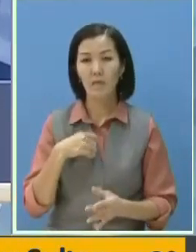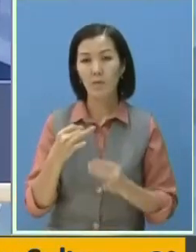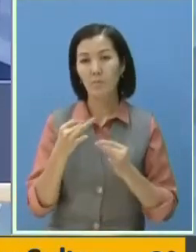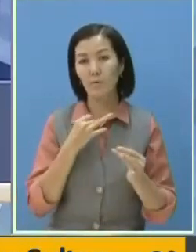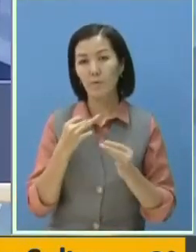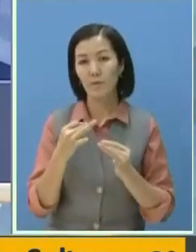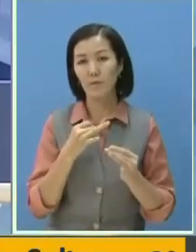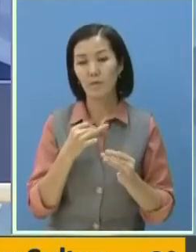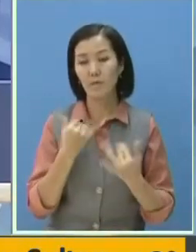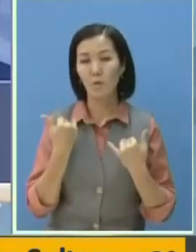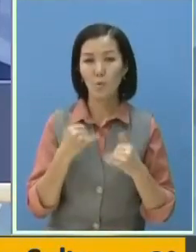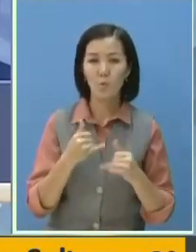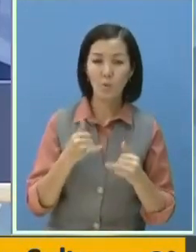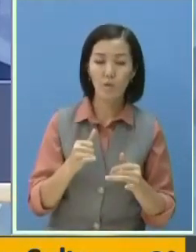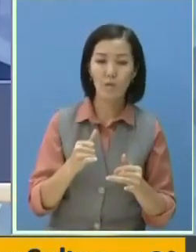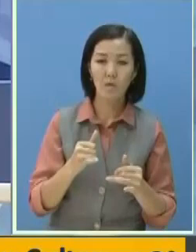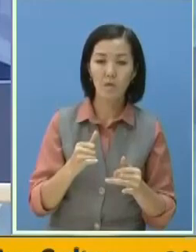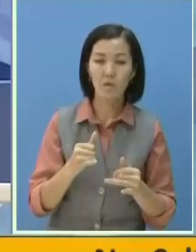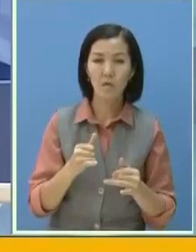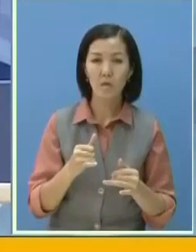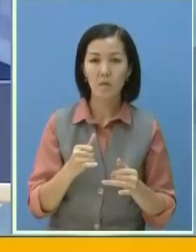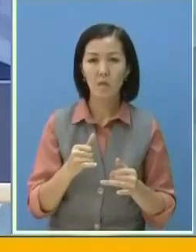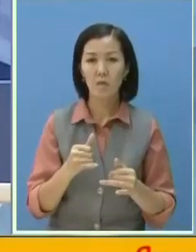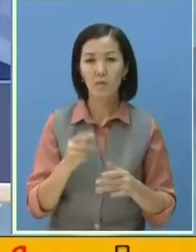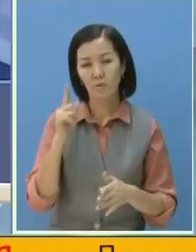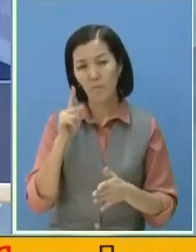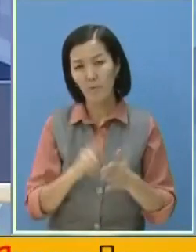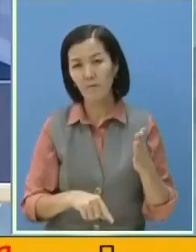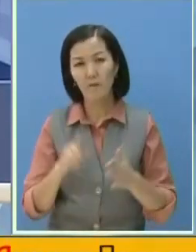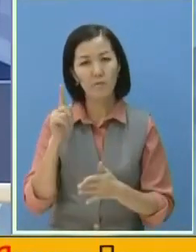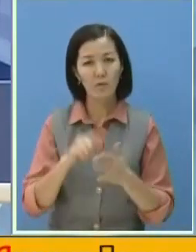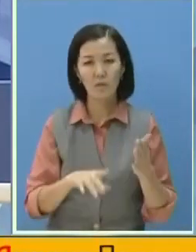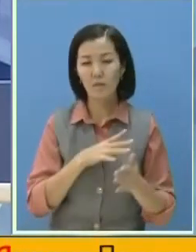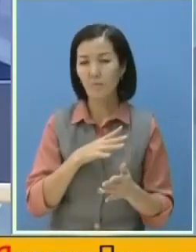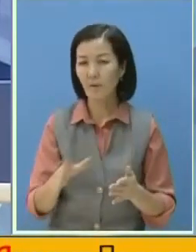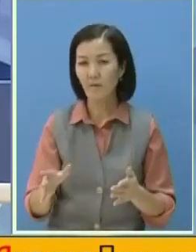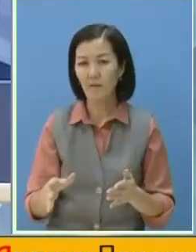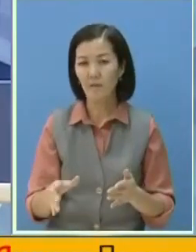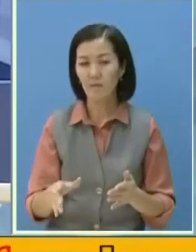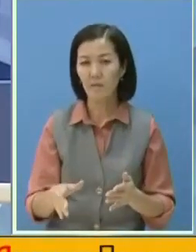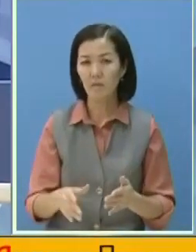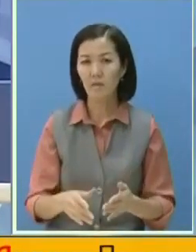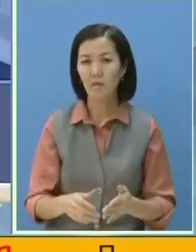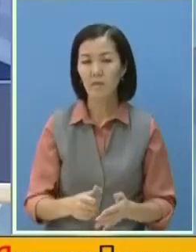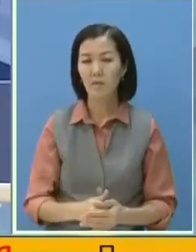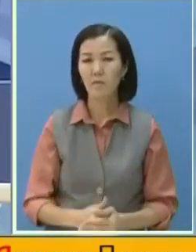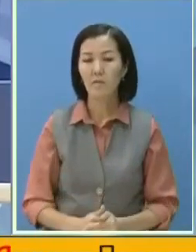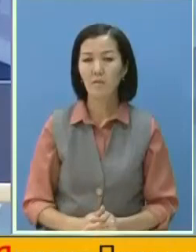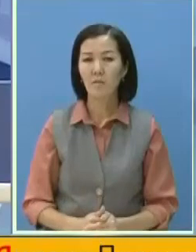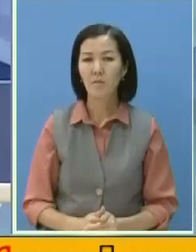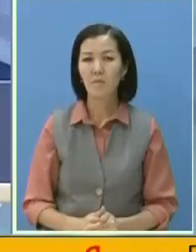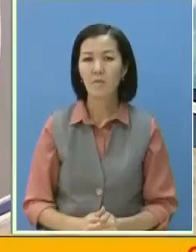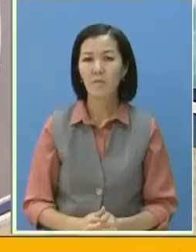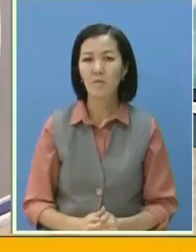кухне, везде, да, то есть ты померил антитела, кто-то померил, кто-то не померил. Ну, это как, знаете, это как размером кошелька сейчас, это... знаете, у меня